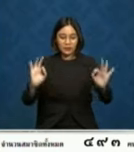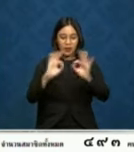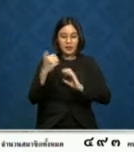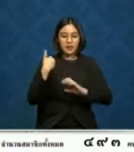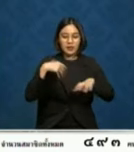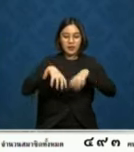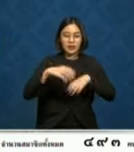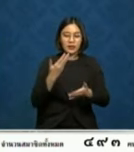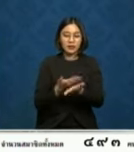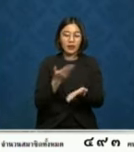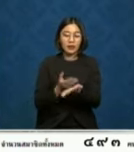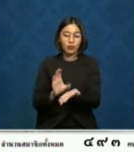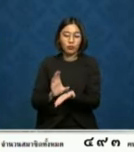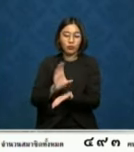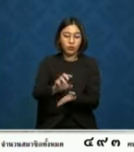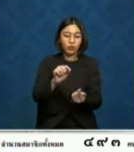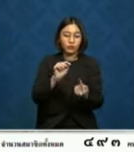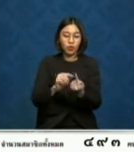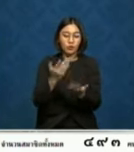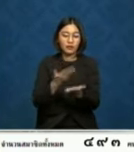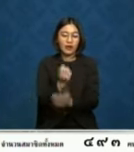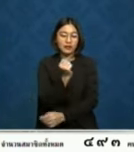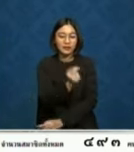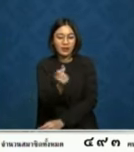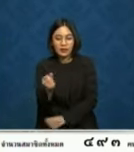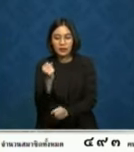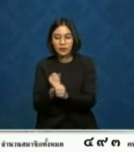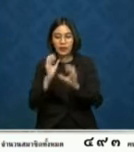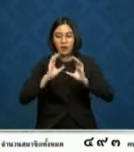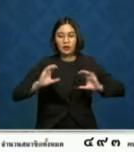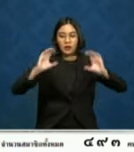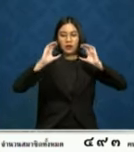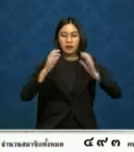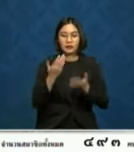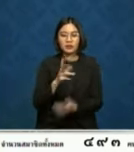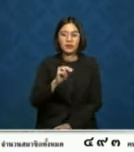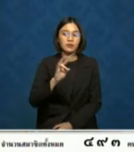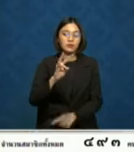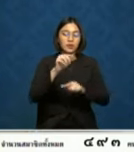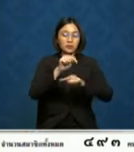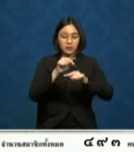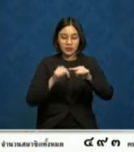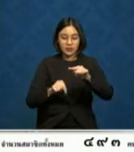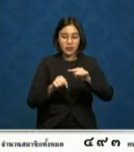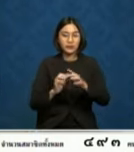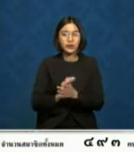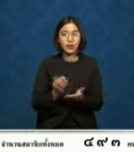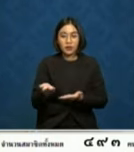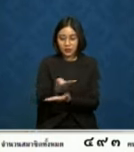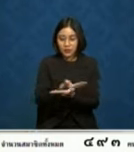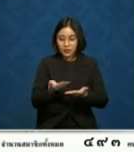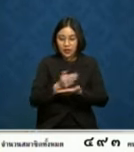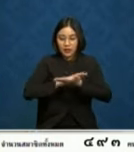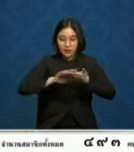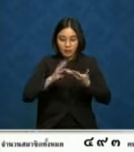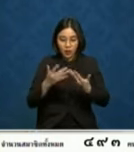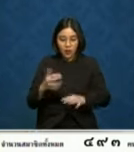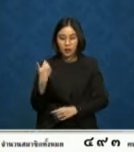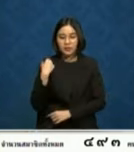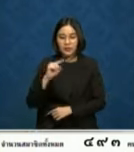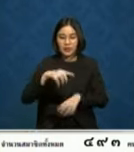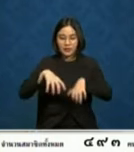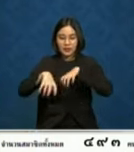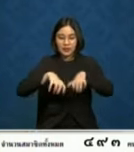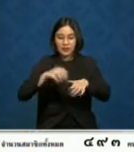จัดสรรงบประมาณส่วนใหญ่ให้กับค่าใช้จ่ายในการดำเนินงานภาครัฐร้อยละ 37ซึ่งเมื่อพิจารณาแล้วพบว่ามีการจัด